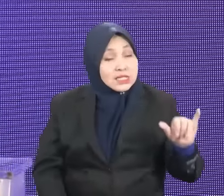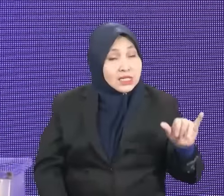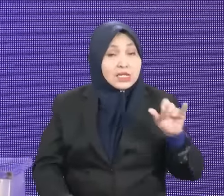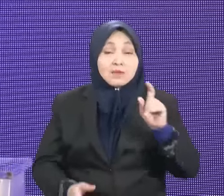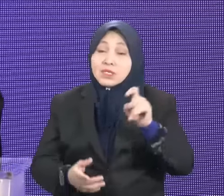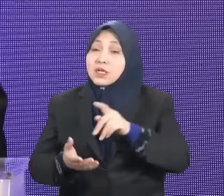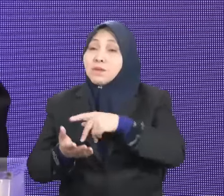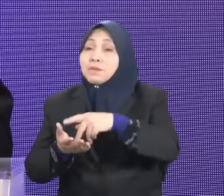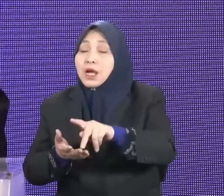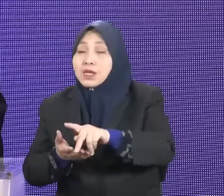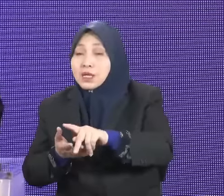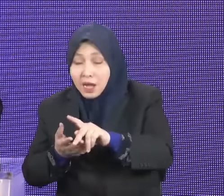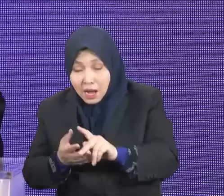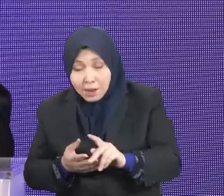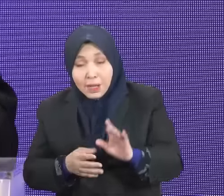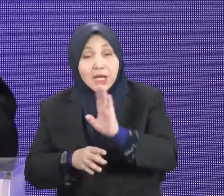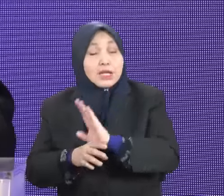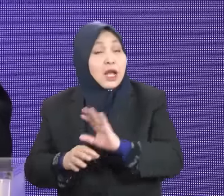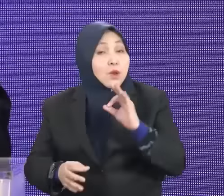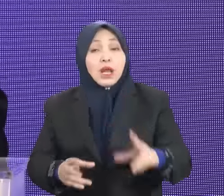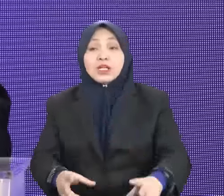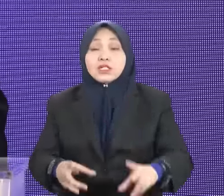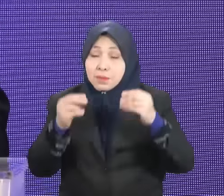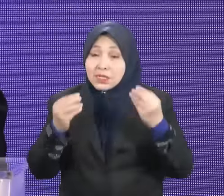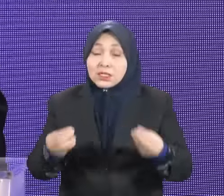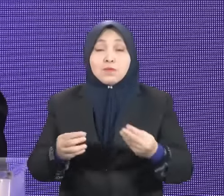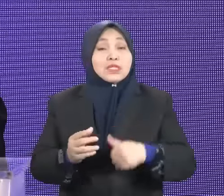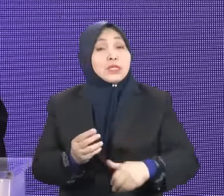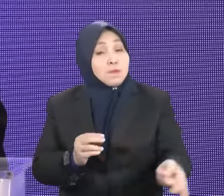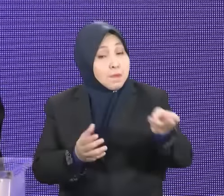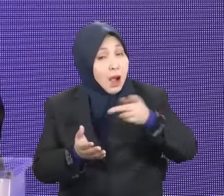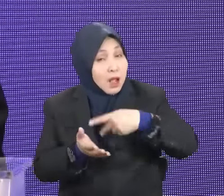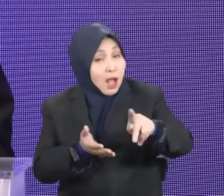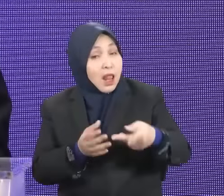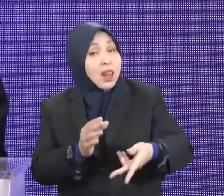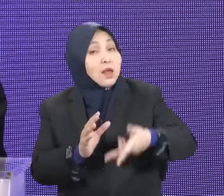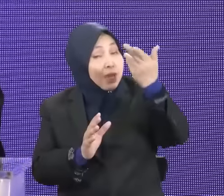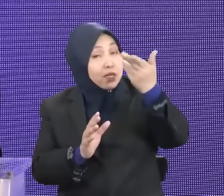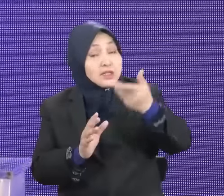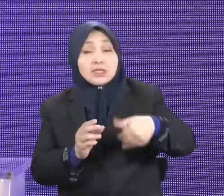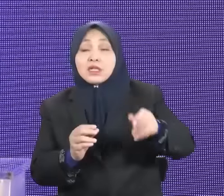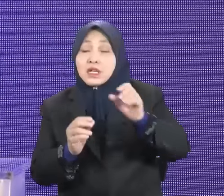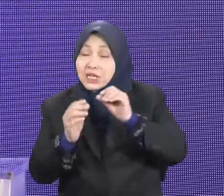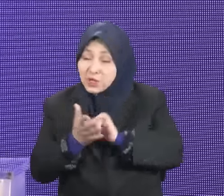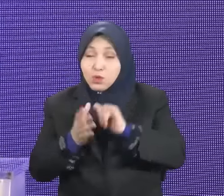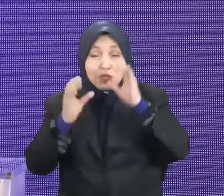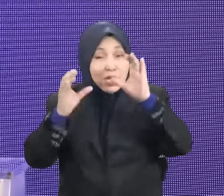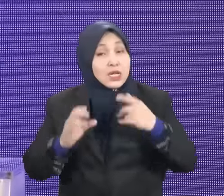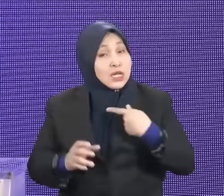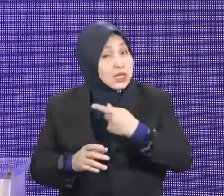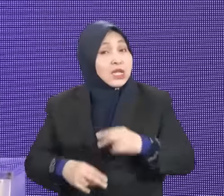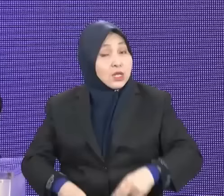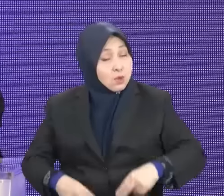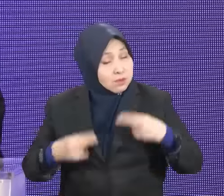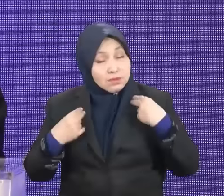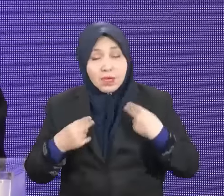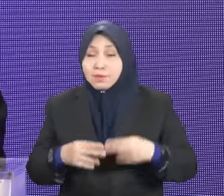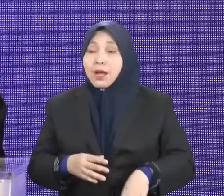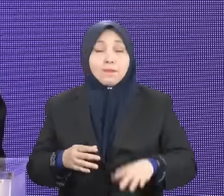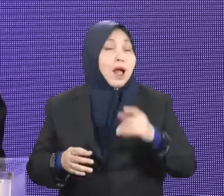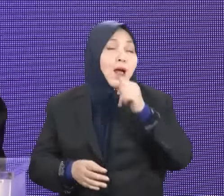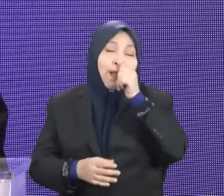darah lebih sedikit kalau itulah kaidahnya kita hidup eee memang merana kita